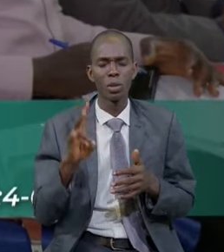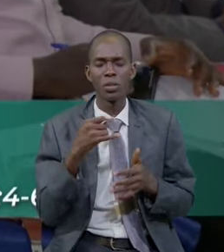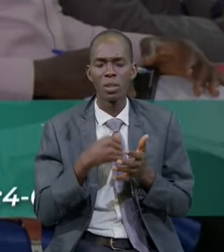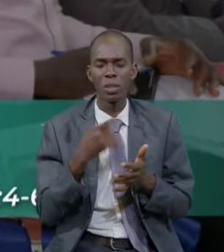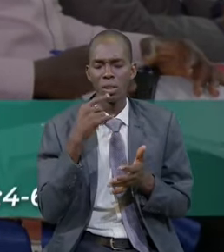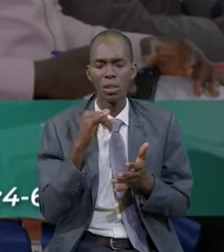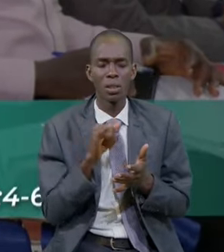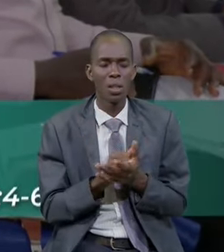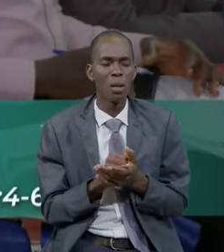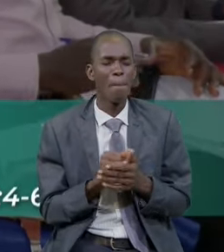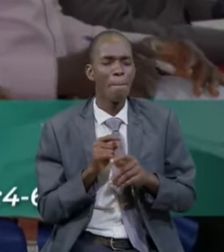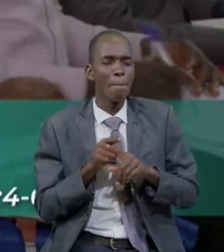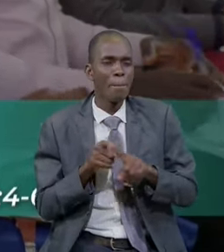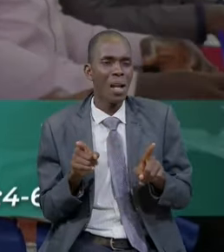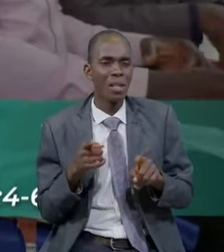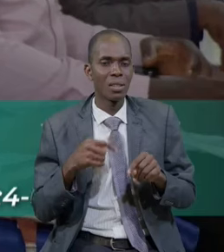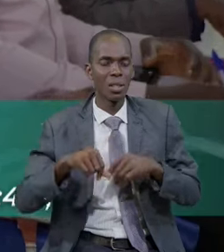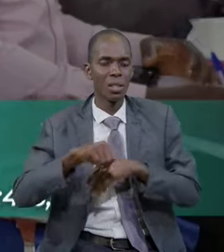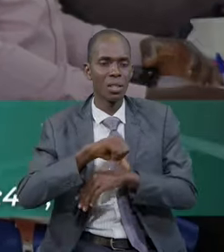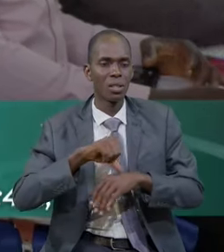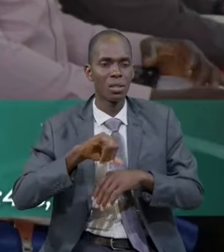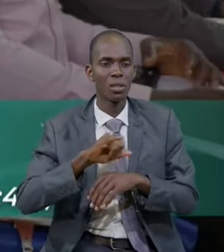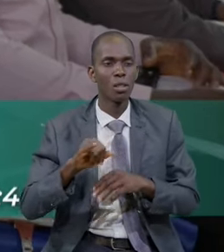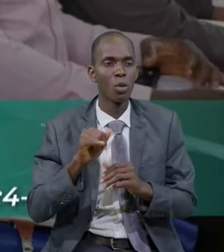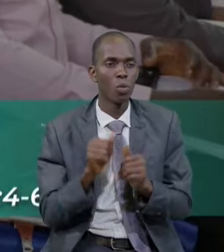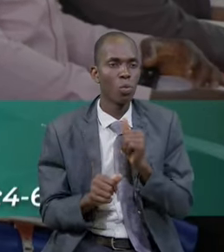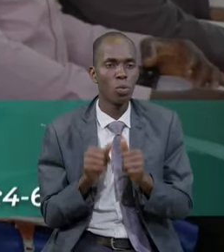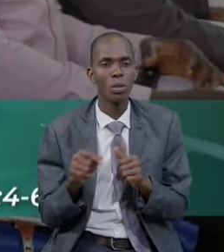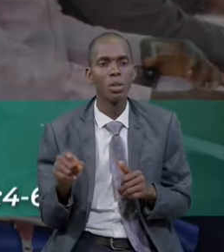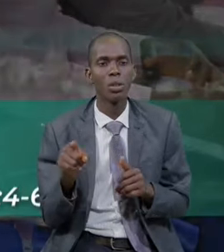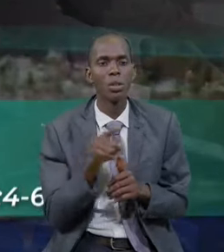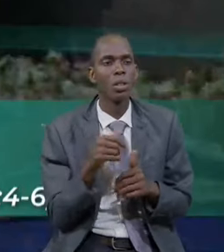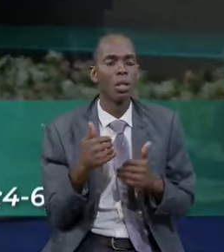27, l'onction que vous avez reçue.